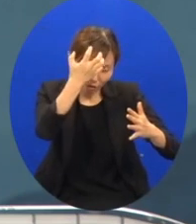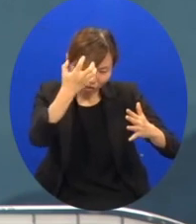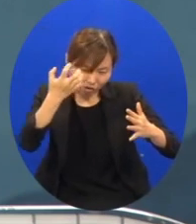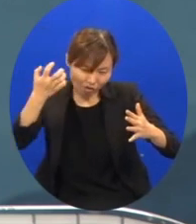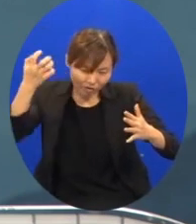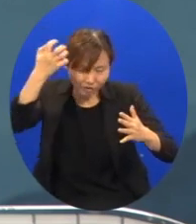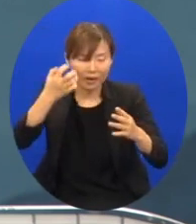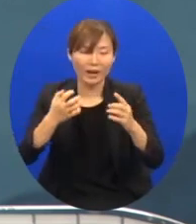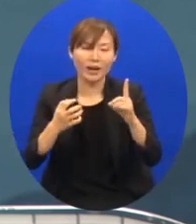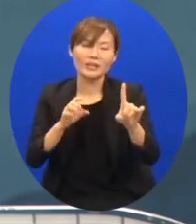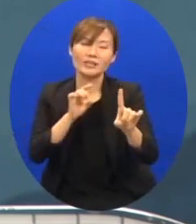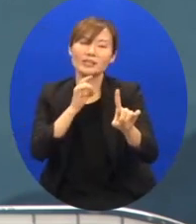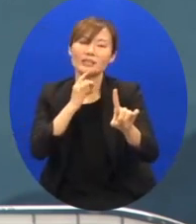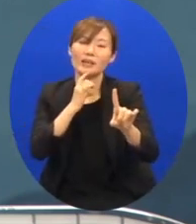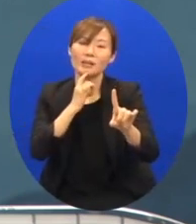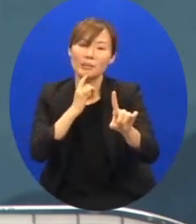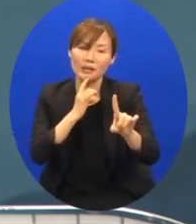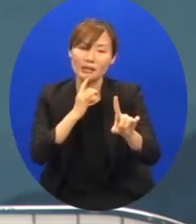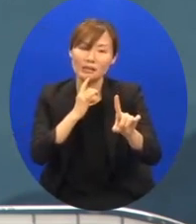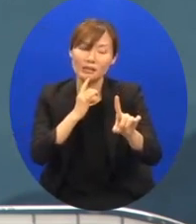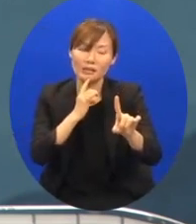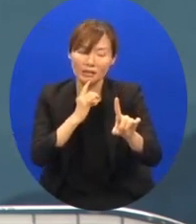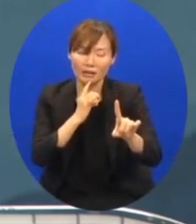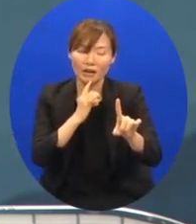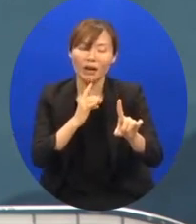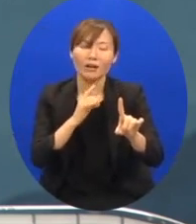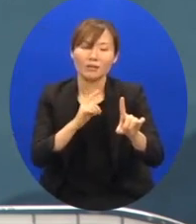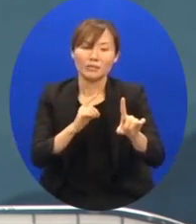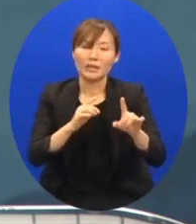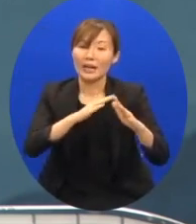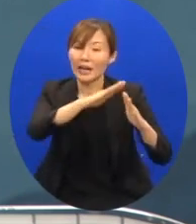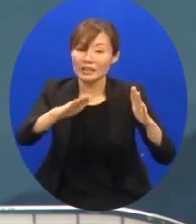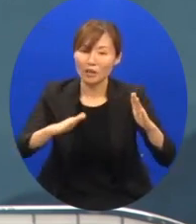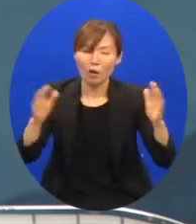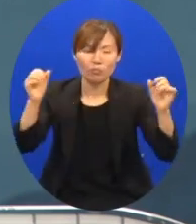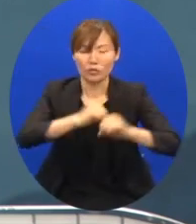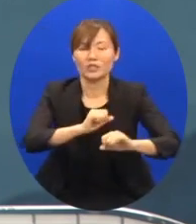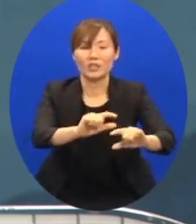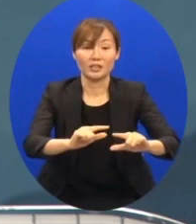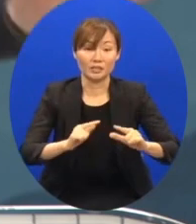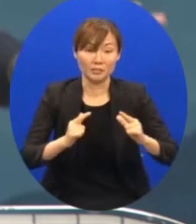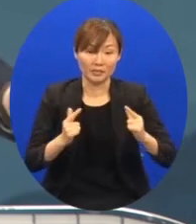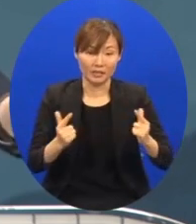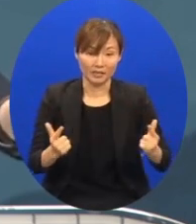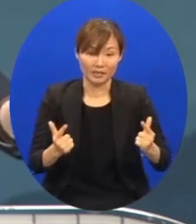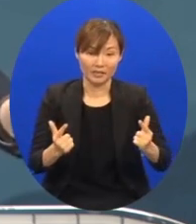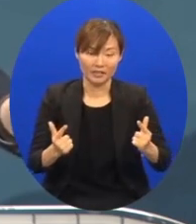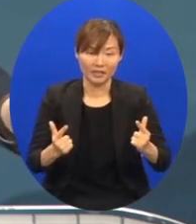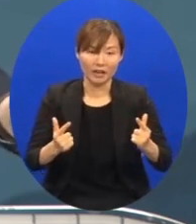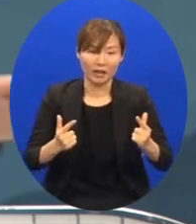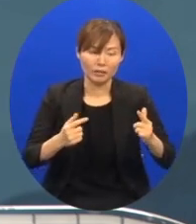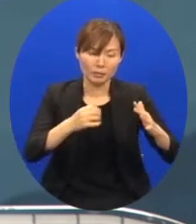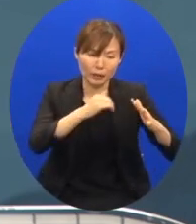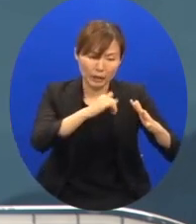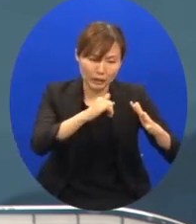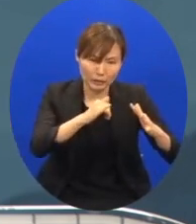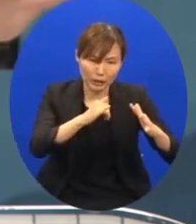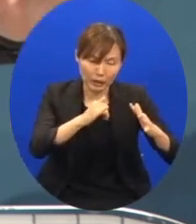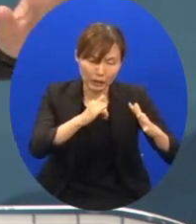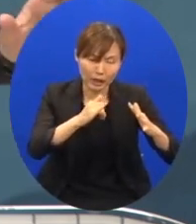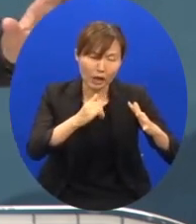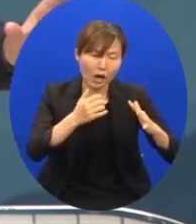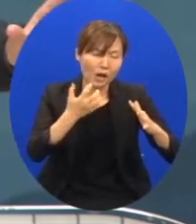된 사람이 있으면 그 과정은 무너지지 않습니다 그러나 가족 전체가 다 영혼이